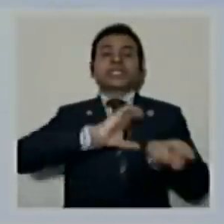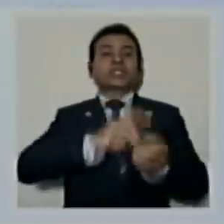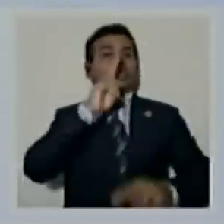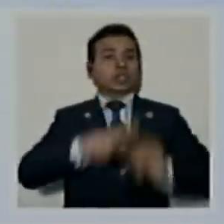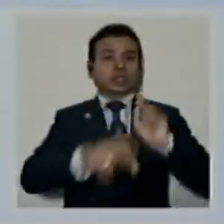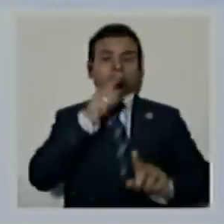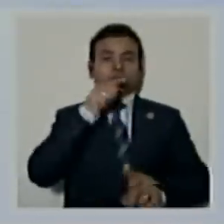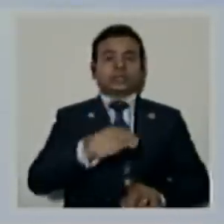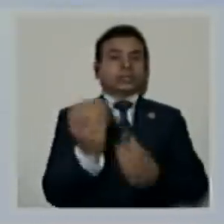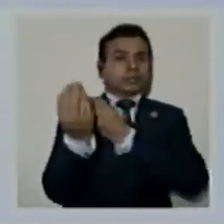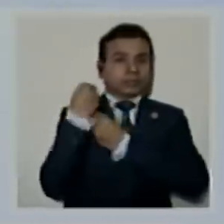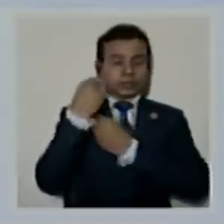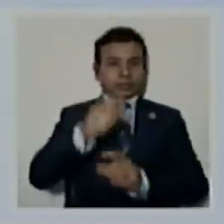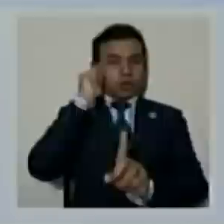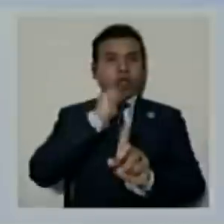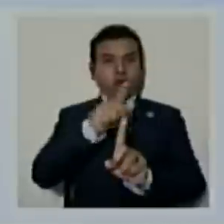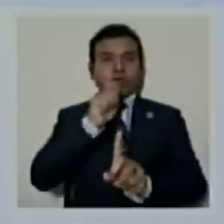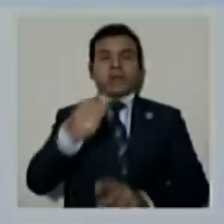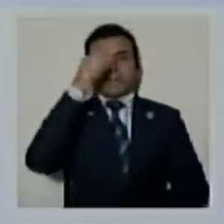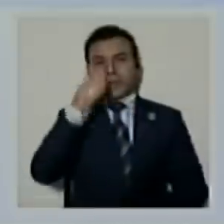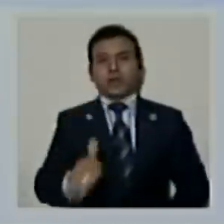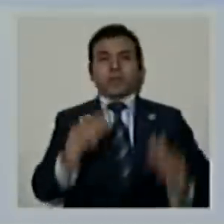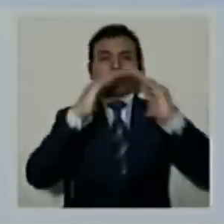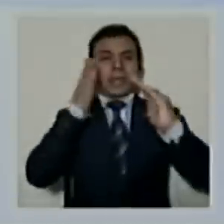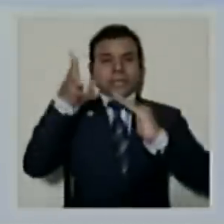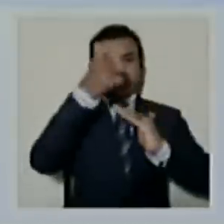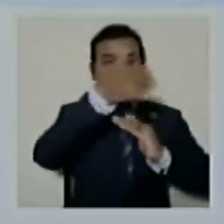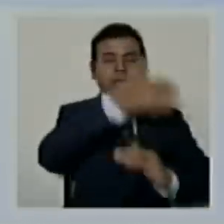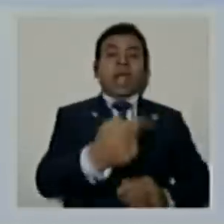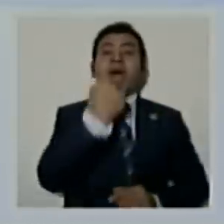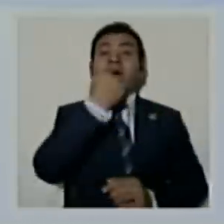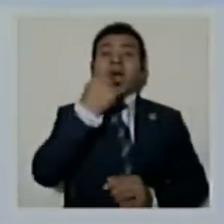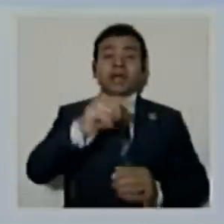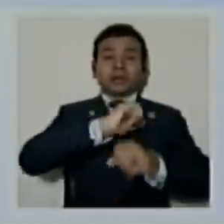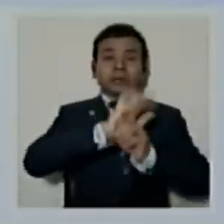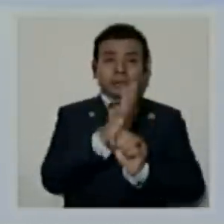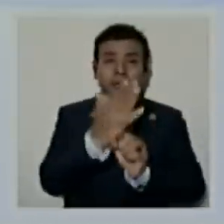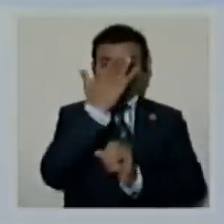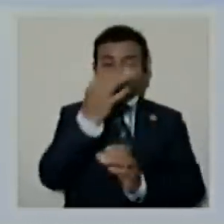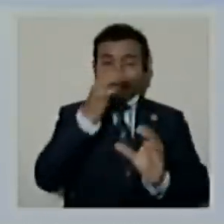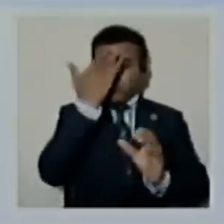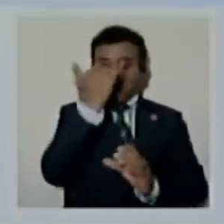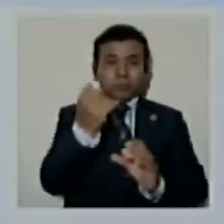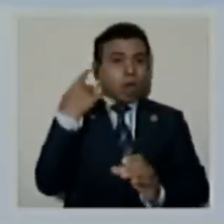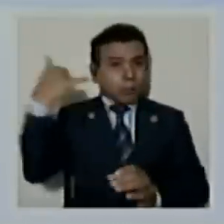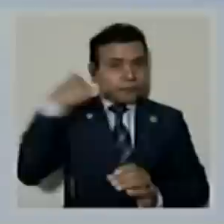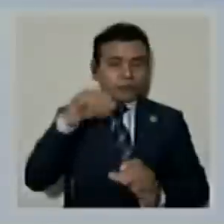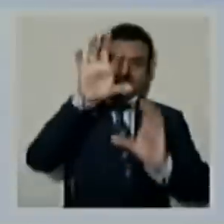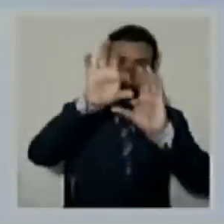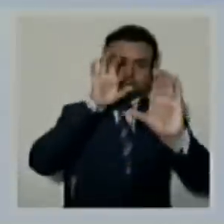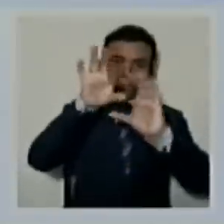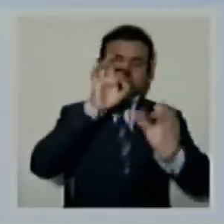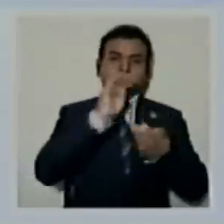স্বাস্থ্য অধিদপ্তরের নির্দেশনায় এবং স্বাস্থ্য অধিদপ্তরের তত্ত্বাবধানে বাসায় বাসায় গিয়ে নমুনা সংগ্রহ কার্যক্রম অব্যাহত